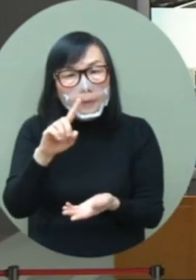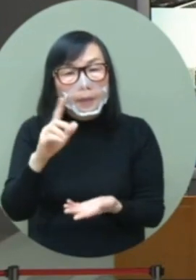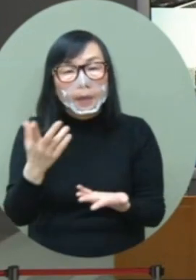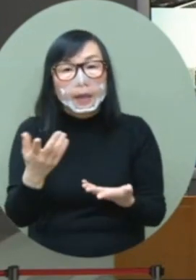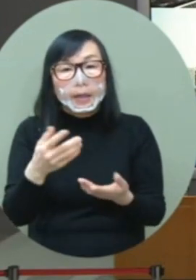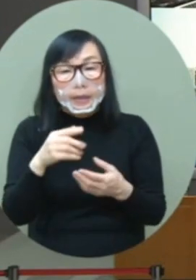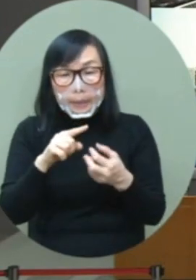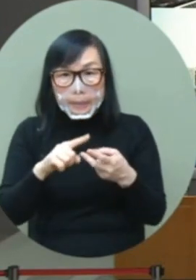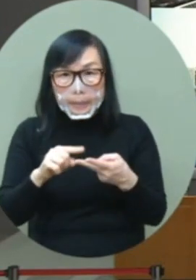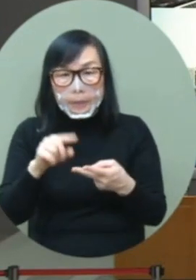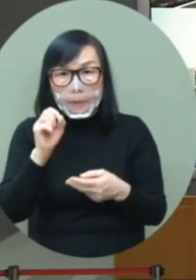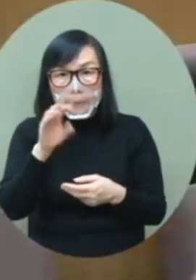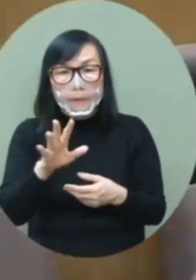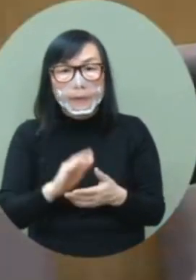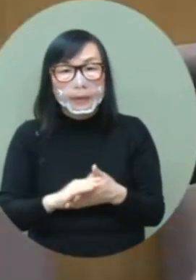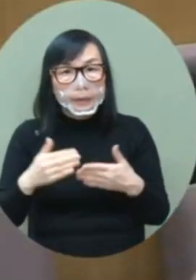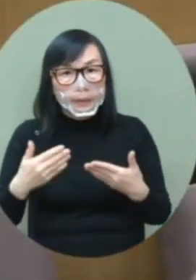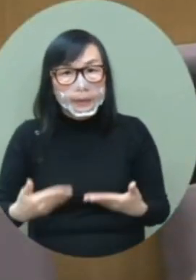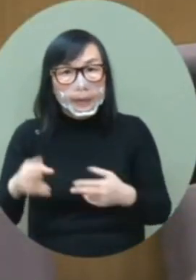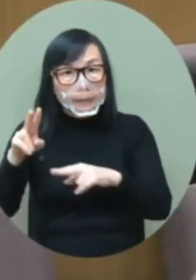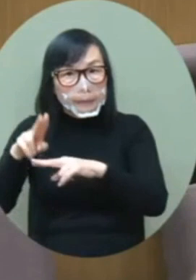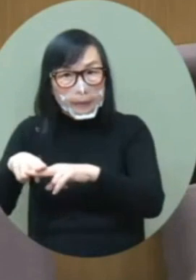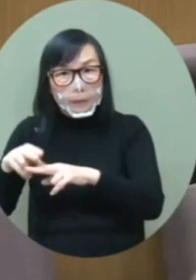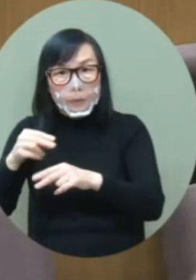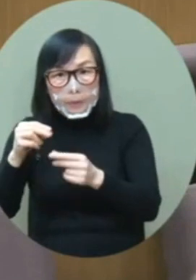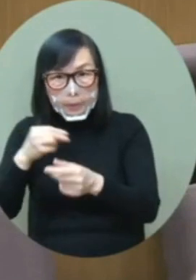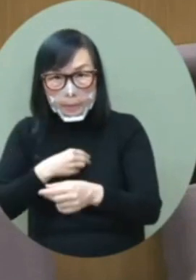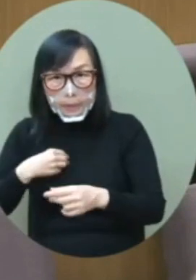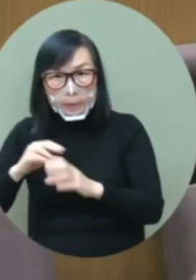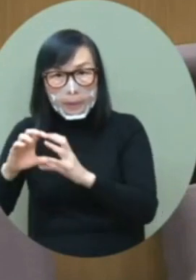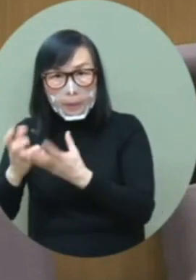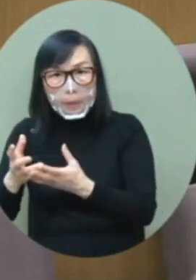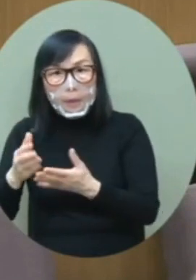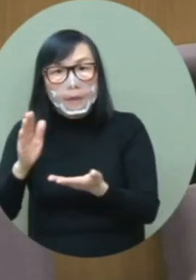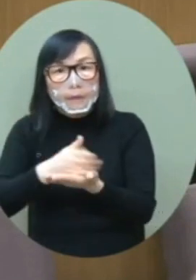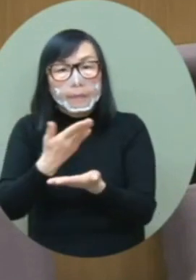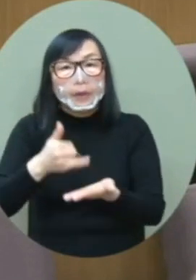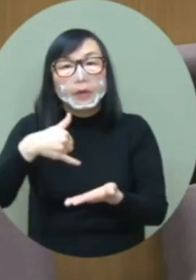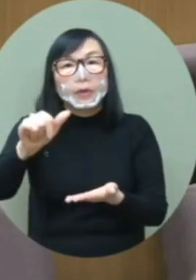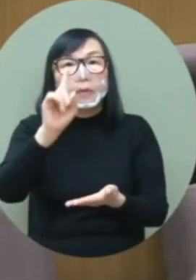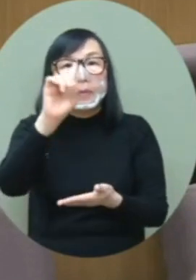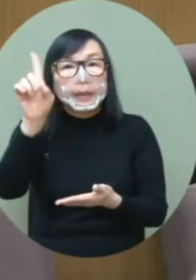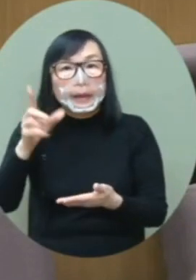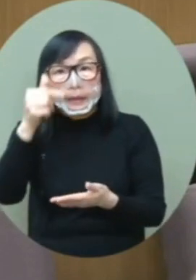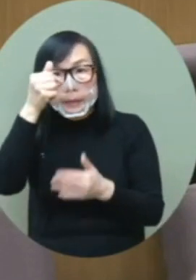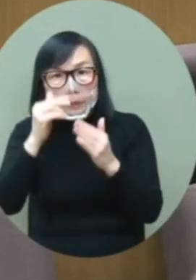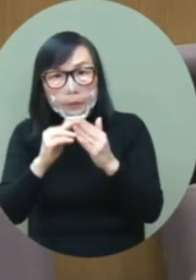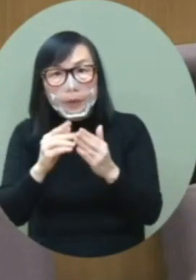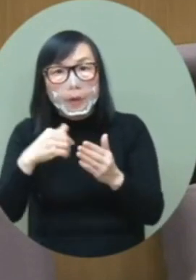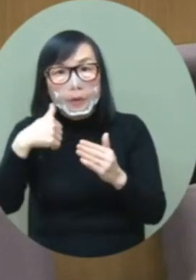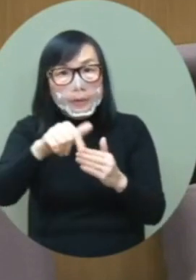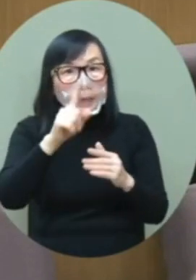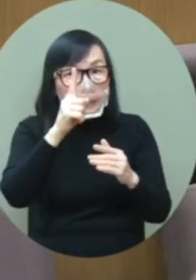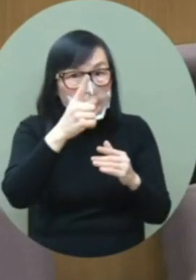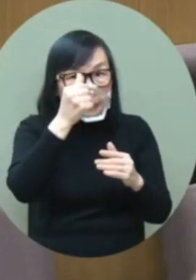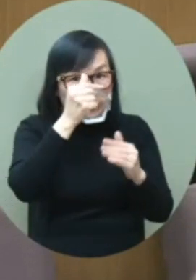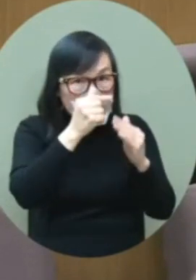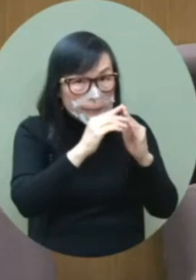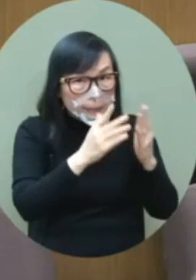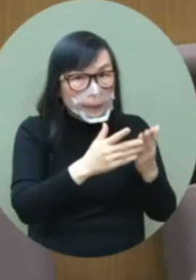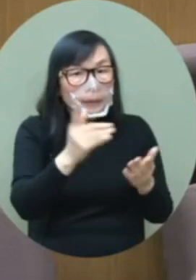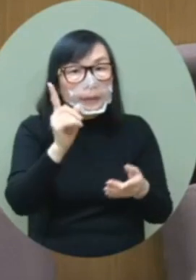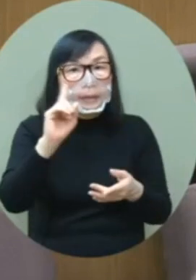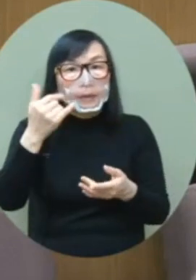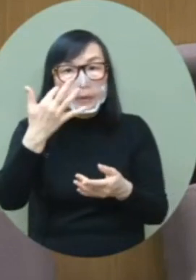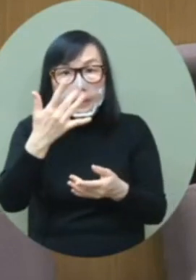都想问翻咧，而家内地嗰啲医护咧分别去到边几间医院咧？定系去晒一间？继续嚟紧系会有几